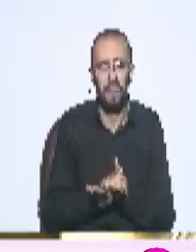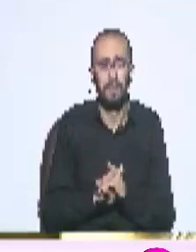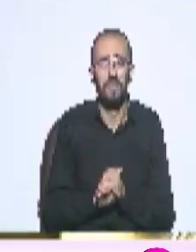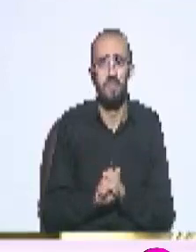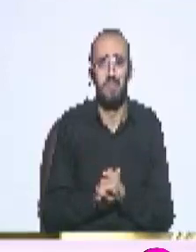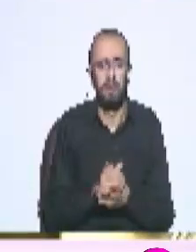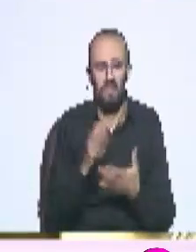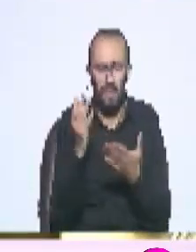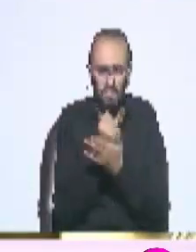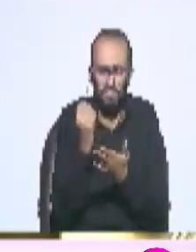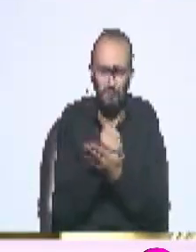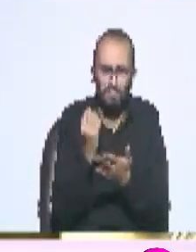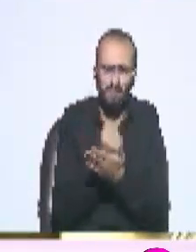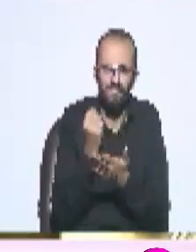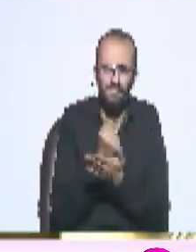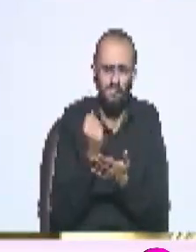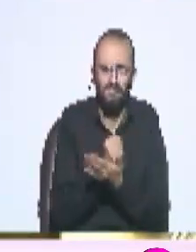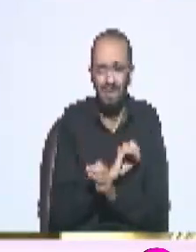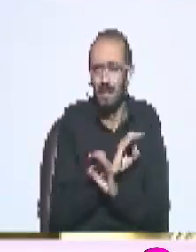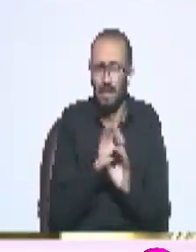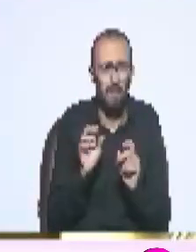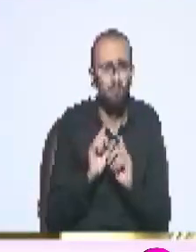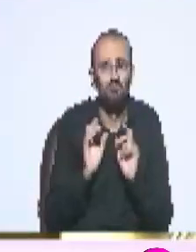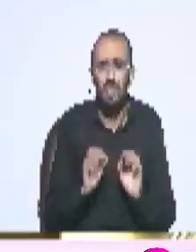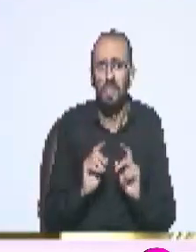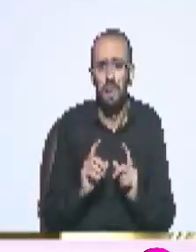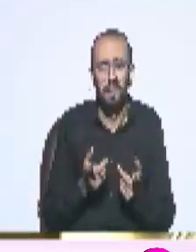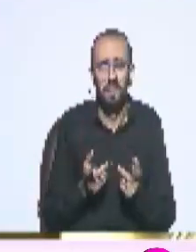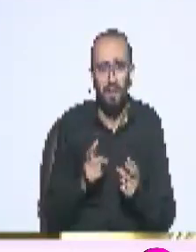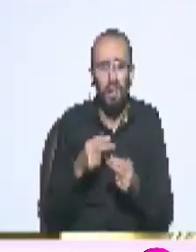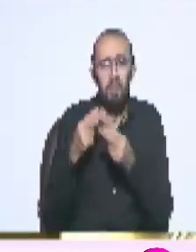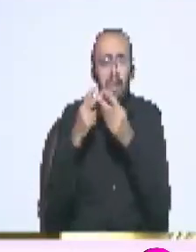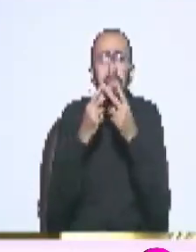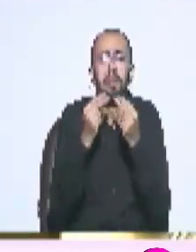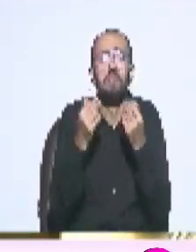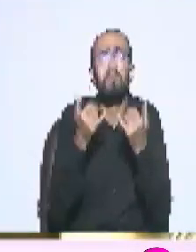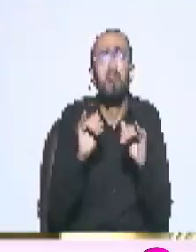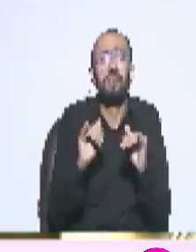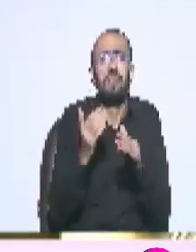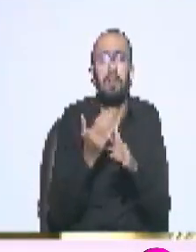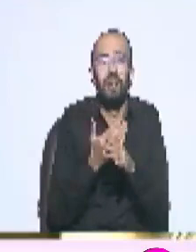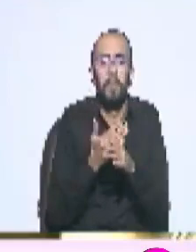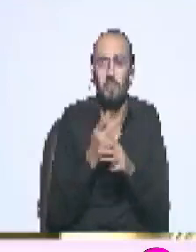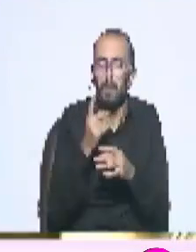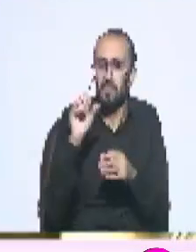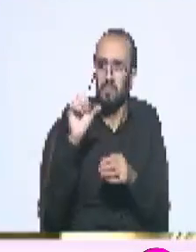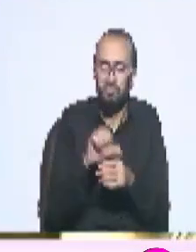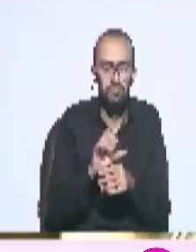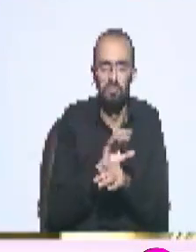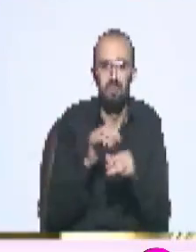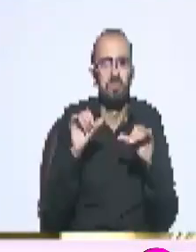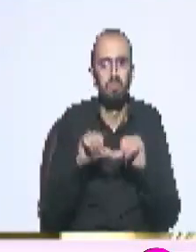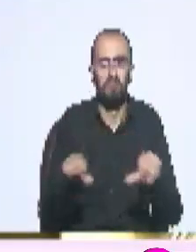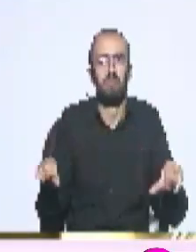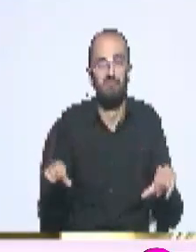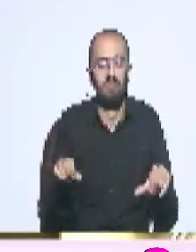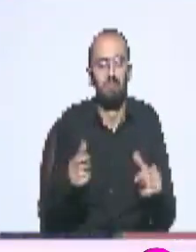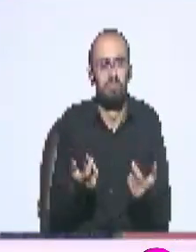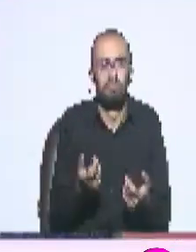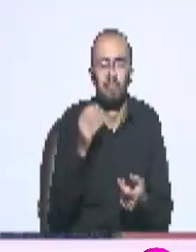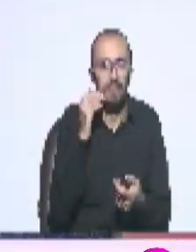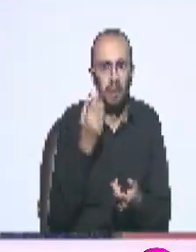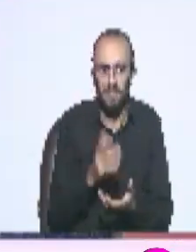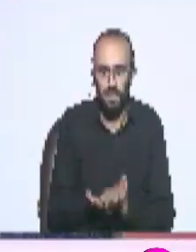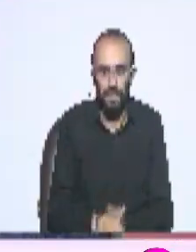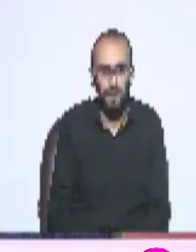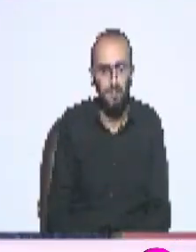لكل الحاج اللي انافي ناس احلامها كلها بتبوظ لمجرد ان هي محققتش حاجه معينه فده نعمله ازاي يا دكتور